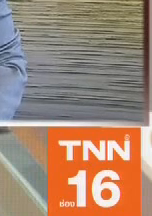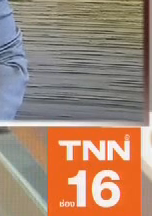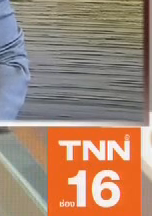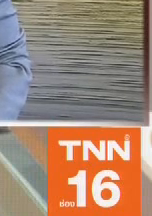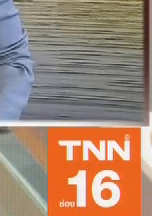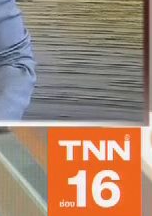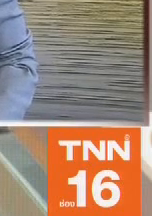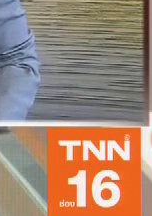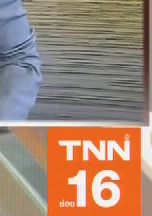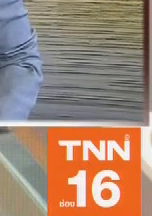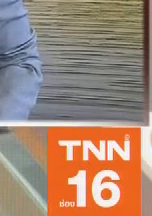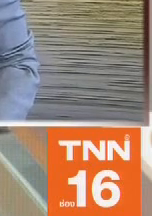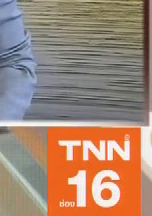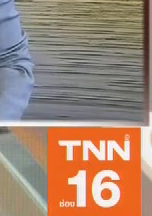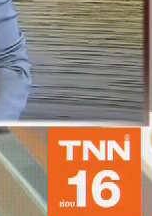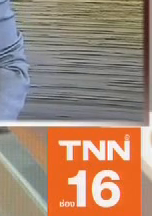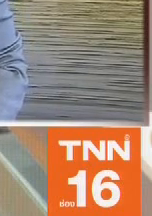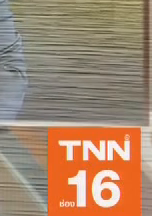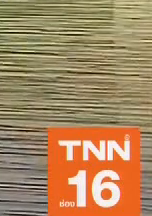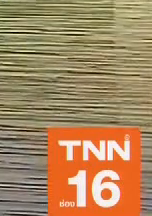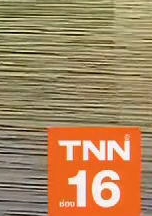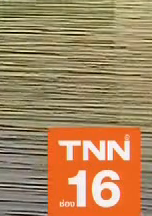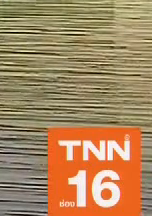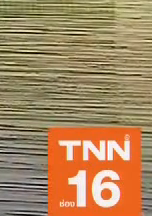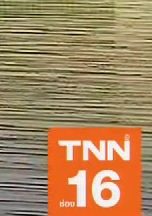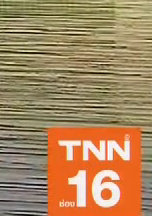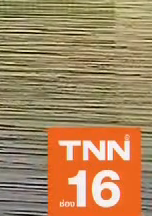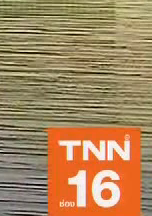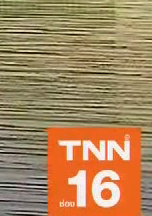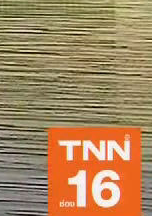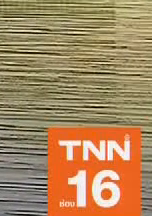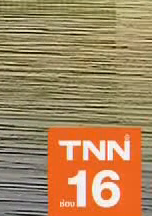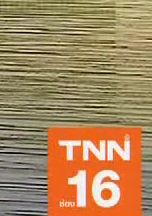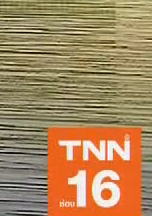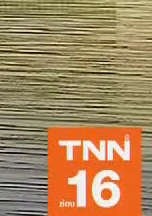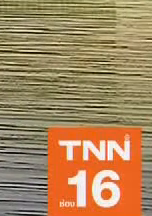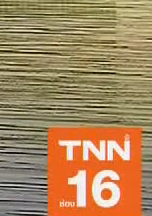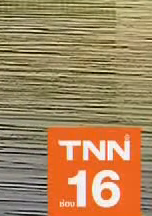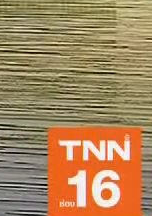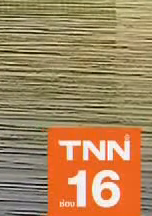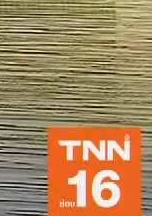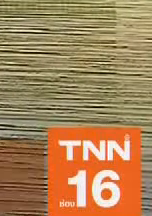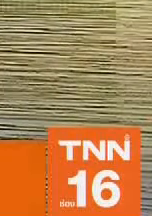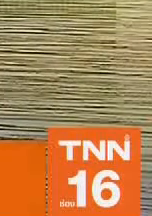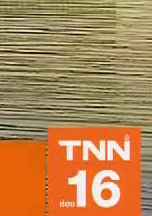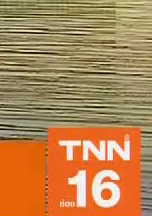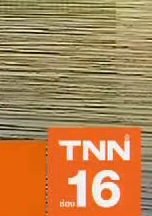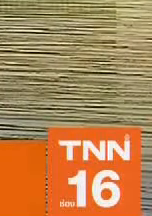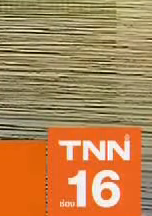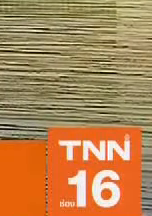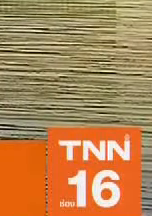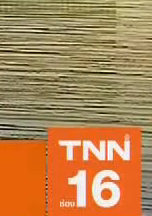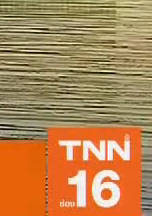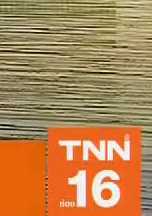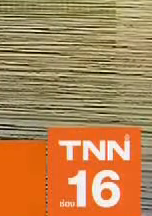ขอบคุณครับกลับมาสู่การประชุมสมาชิกสภาผู้แทนราษฎรเพื่อเลือกตำแหน่งประธานและรองประธานนะครับเมื่อขณะนี้ครับการประชุมในช่วงบ่าย